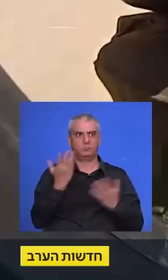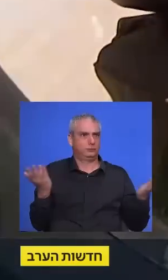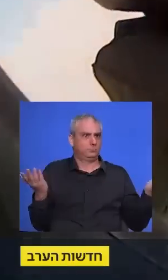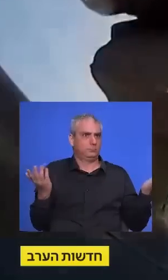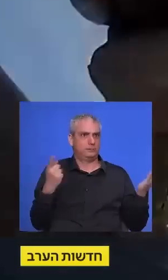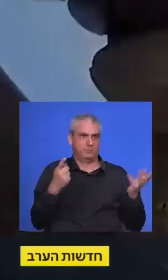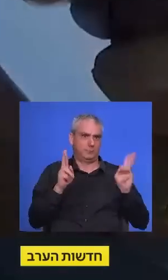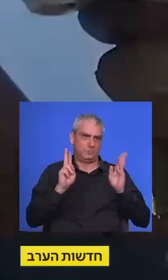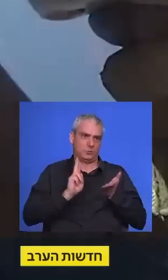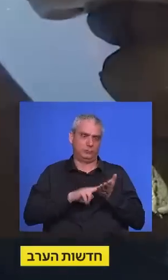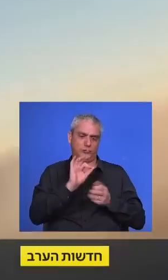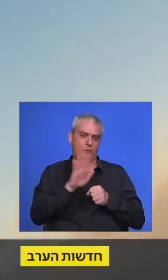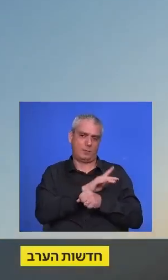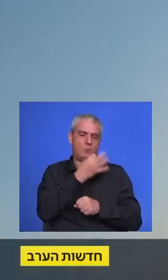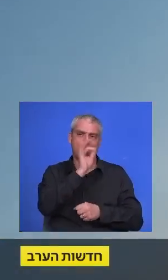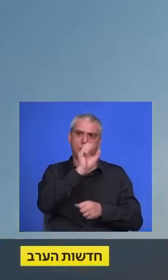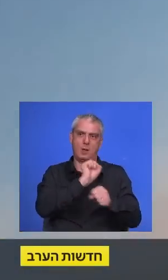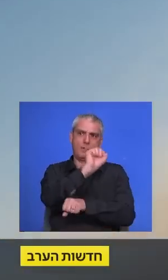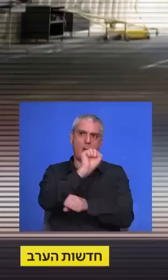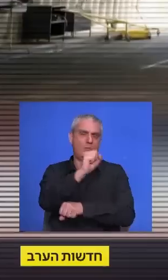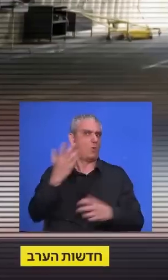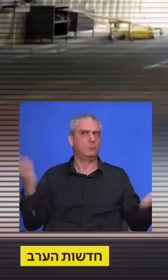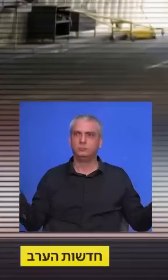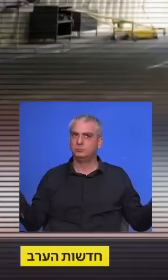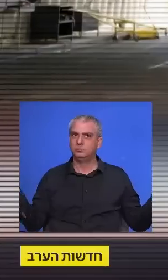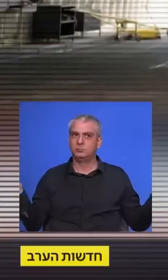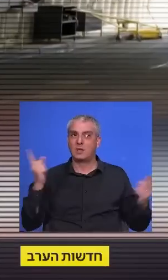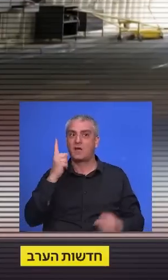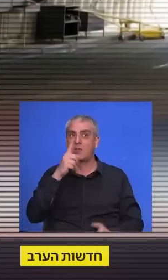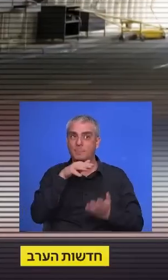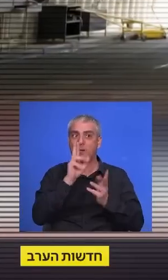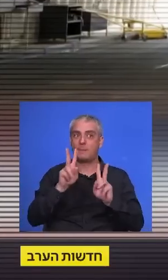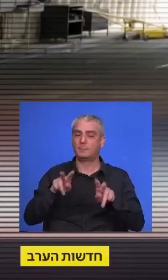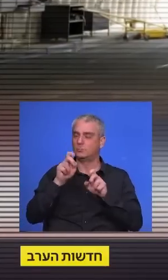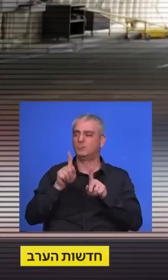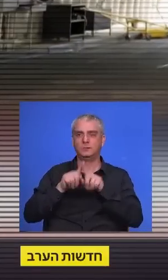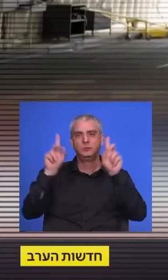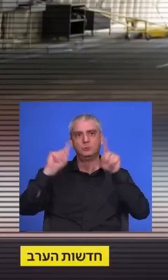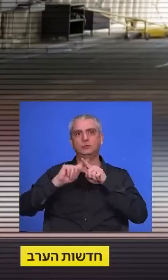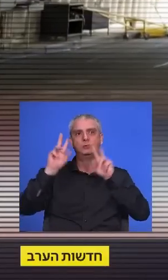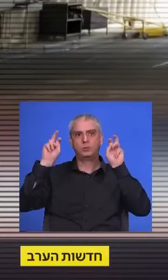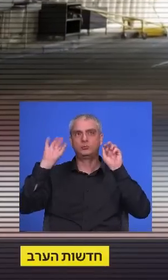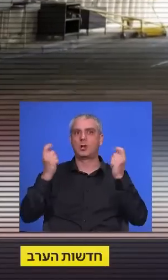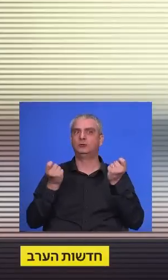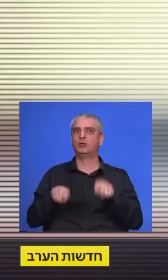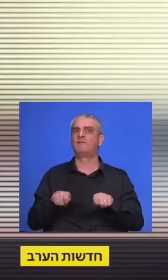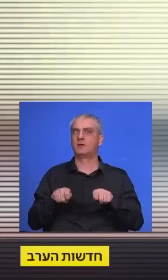הם מממשים את זכותם המלאה למחות, אבל הם מממשים את זה דרך סוג של